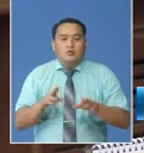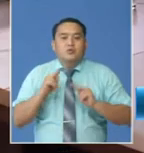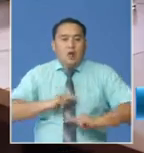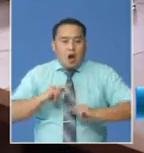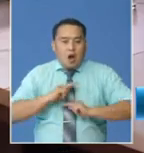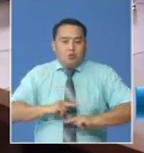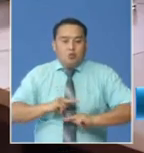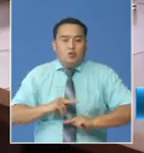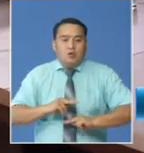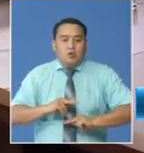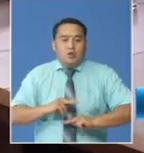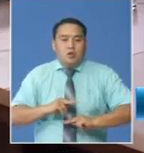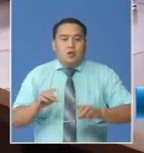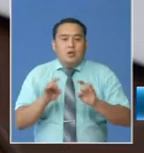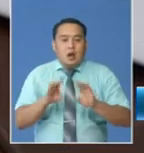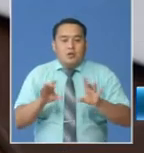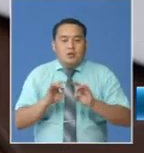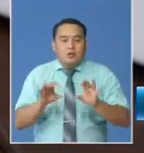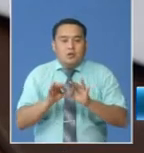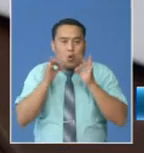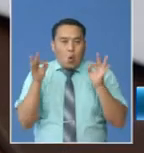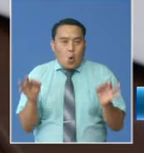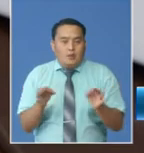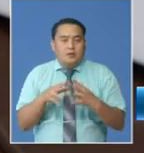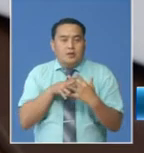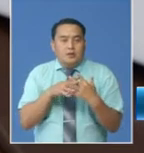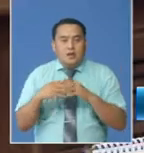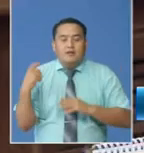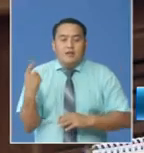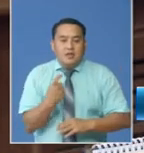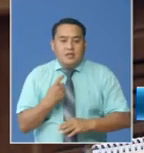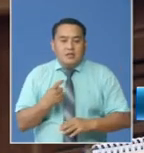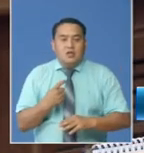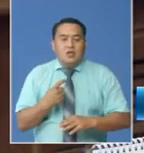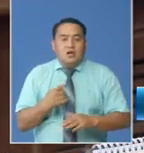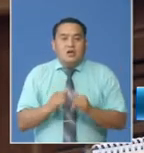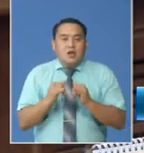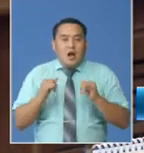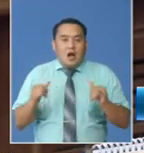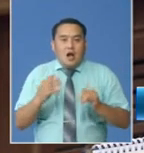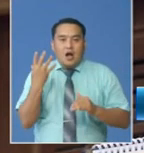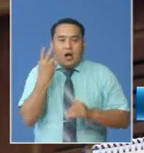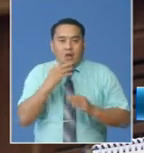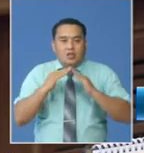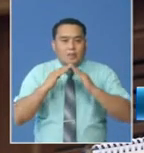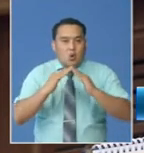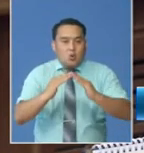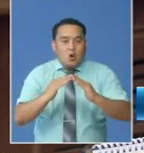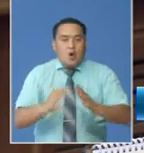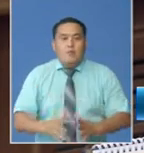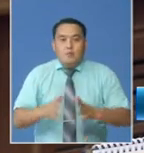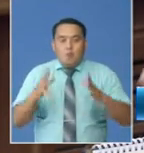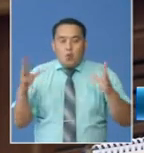двустороннее сотрудничество, но и поделиться своим опытом в ведении сельского хозяйства, в частности, развития тепличной отрасли. У вас